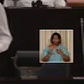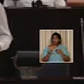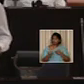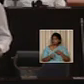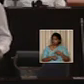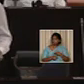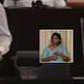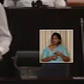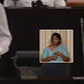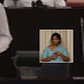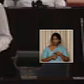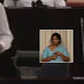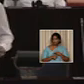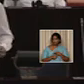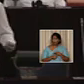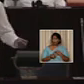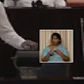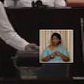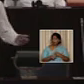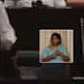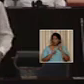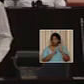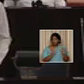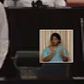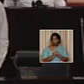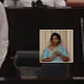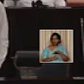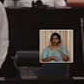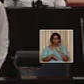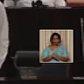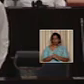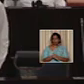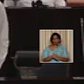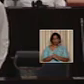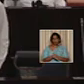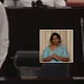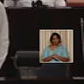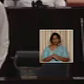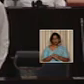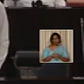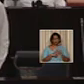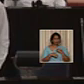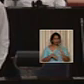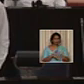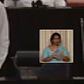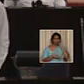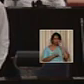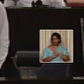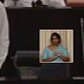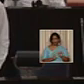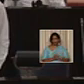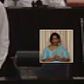निकूत्कू बलपात्र समग निकूत्कू अव्य यां किसी क्रियादाम वार्ता वेला